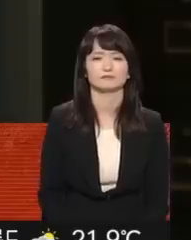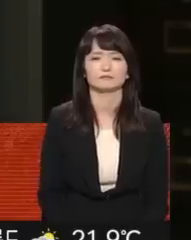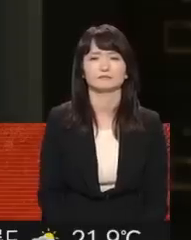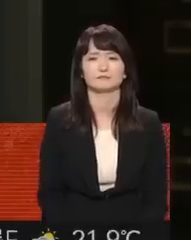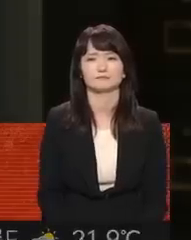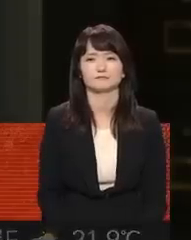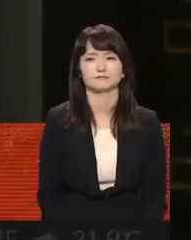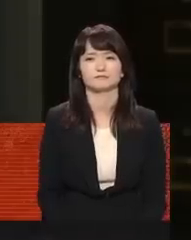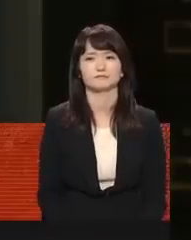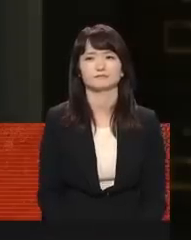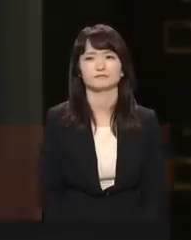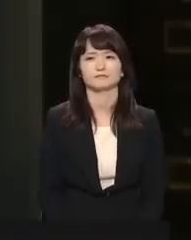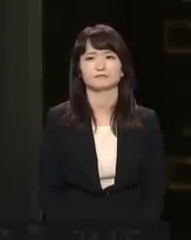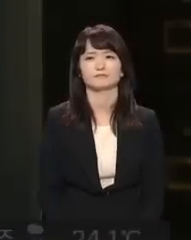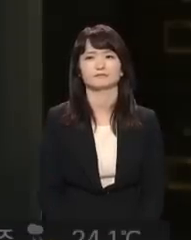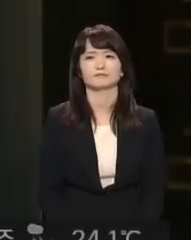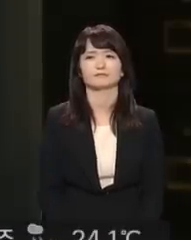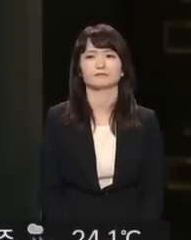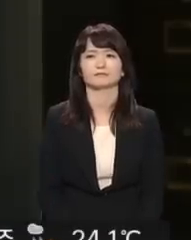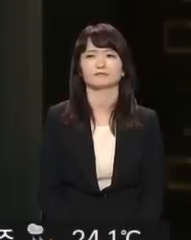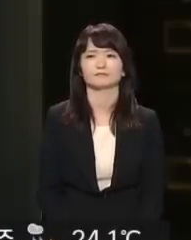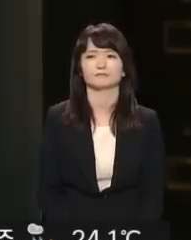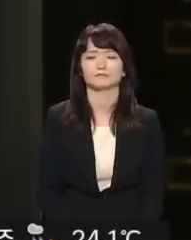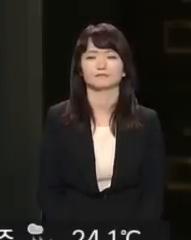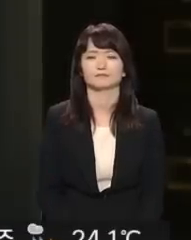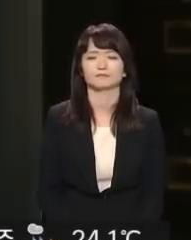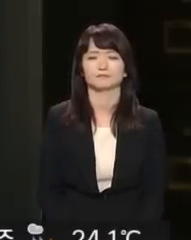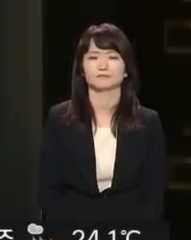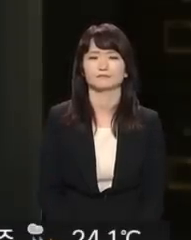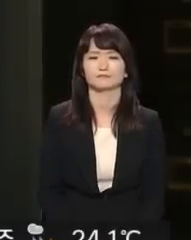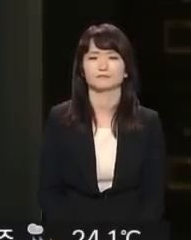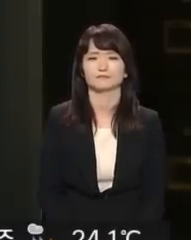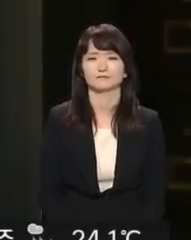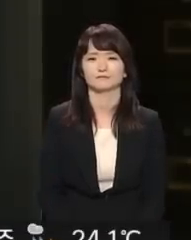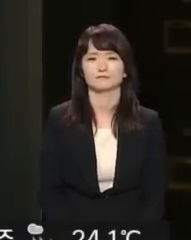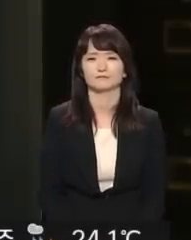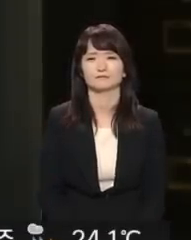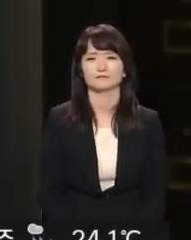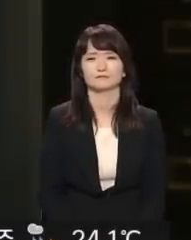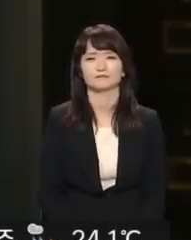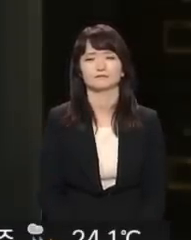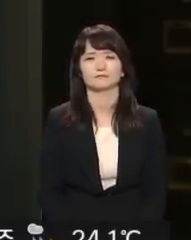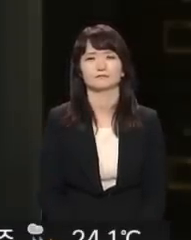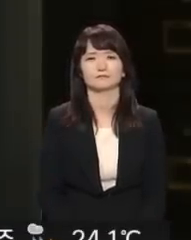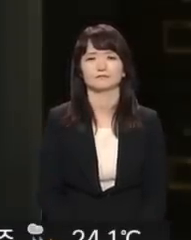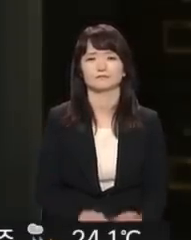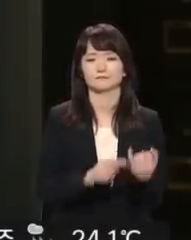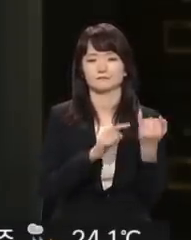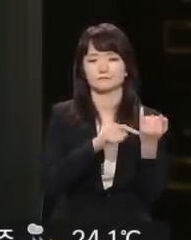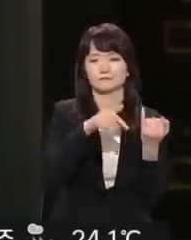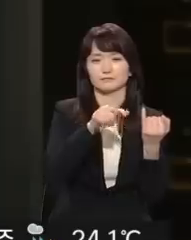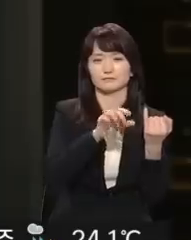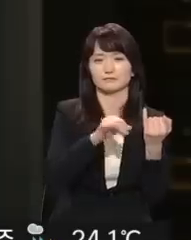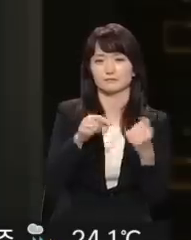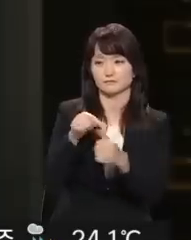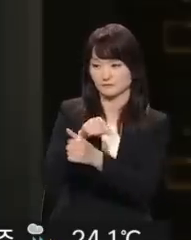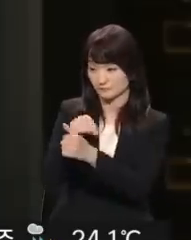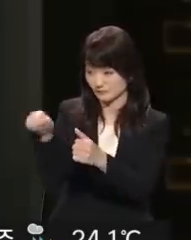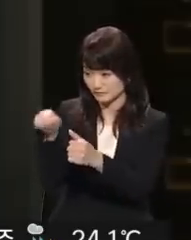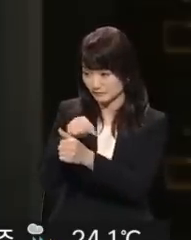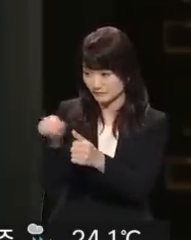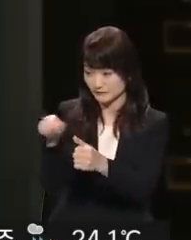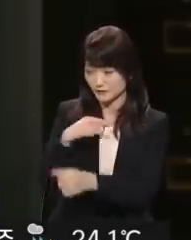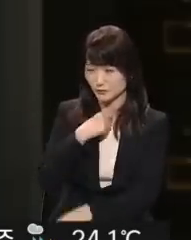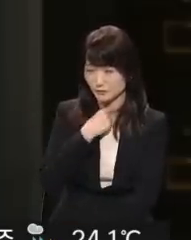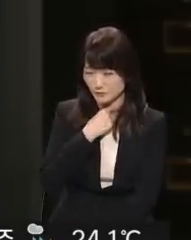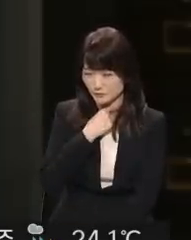말씀을 좀 정리를 하자면 그냥 진짜 아주 얼치기 정말 사리는 그 자체에 대해서 약간 좀 동경을